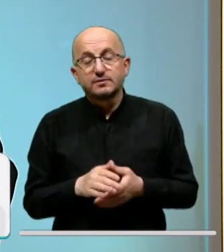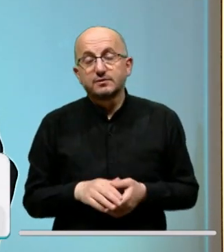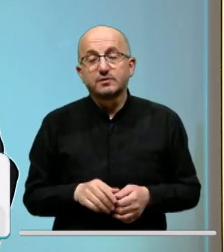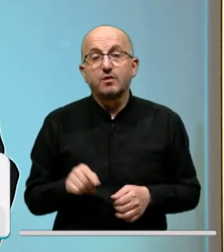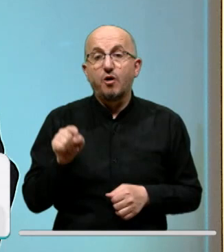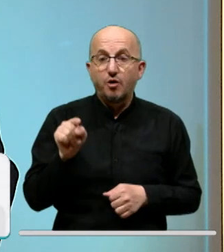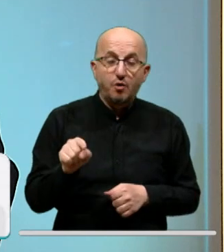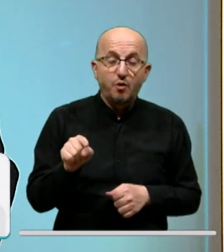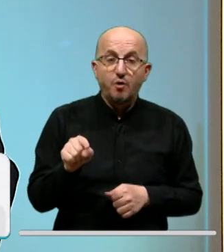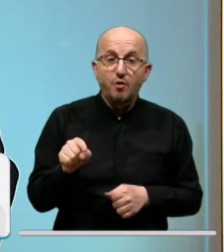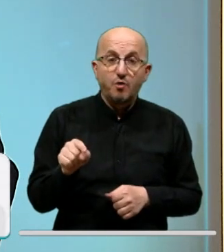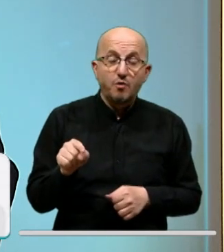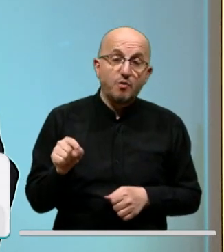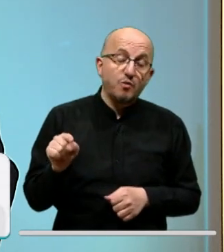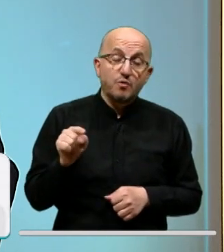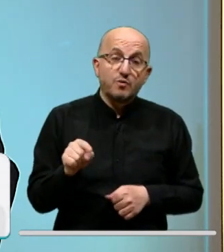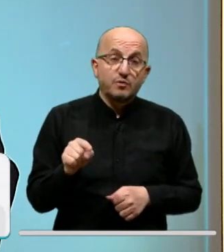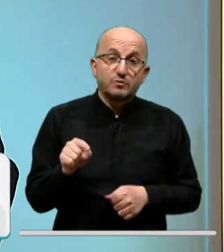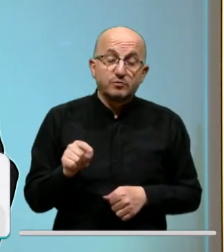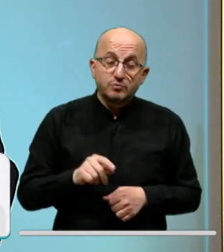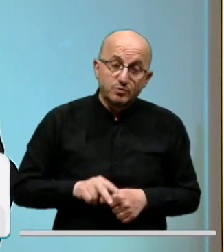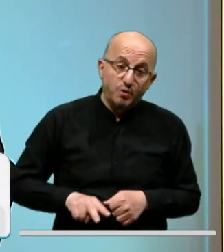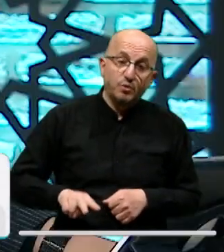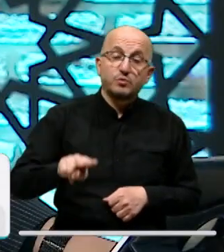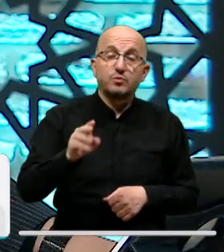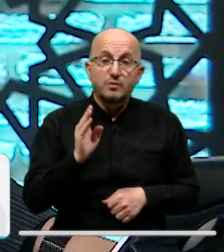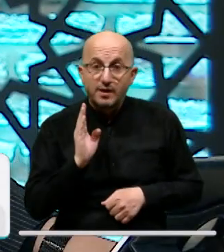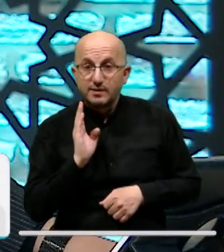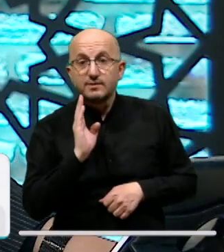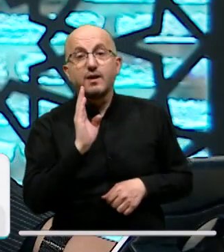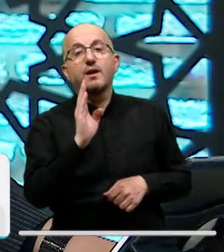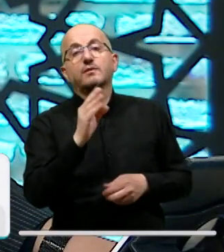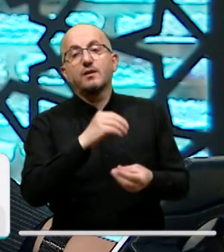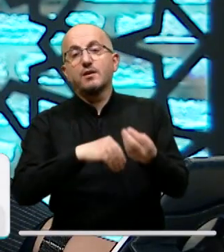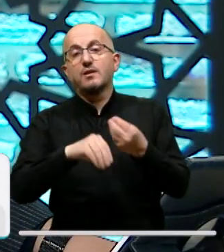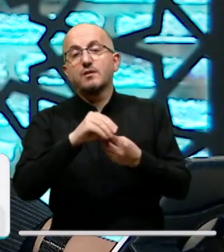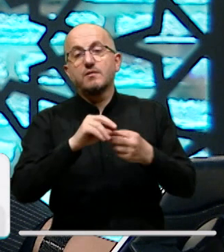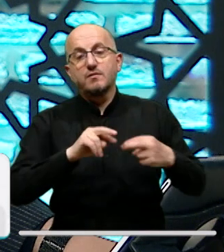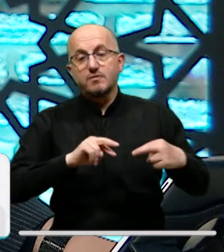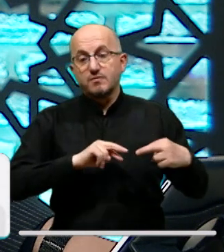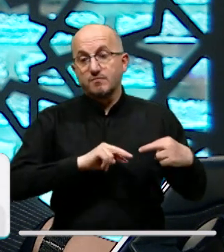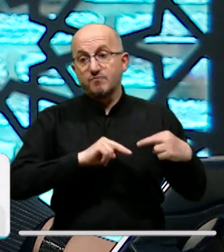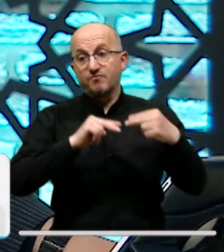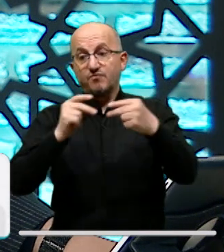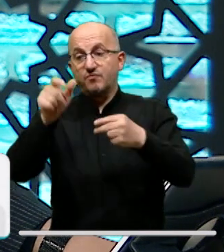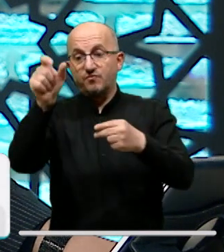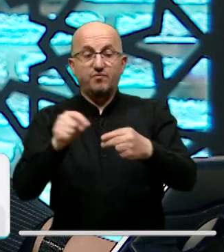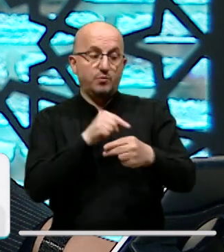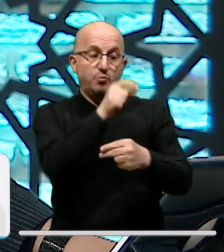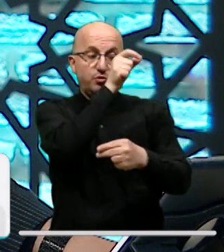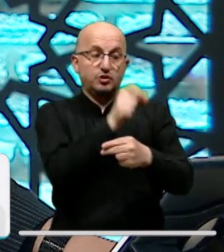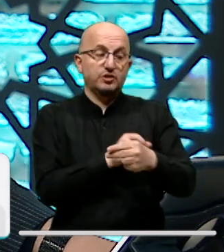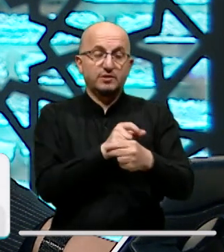da bu eee yolculuğa giderken Eee müvekkilinin yani kendisini